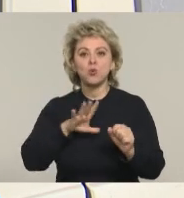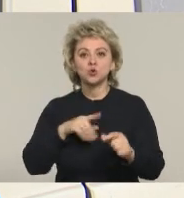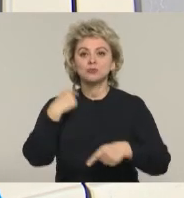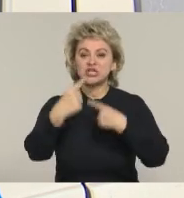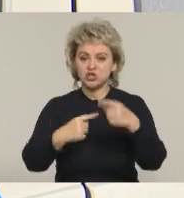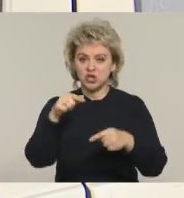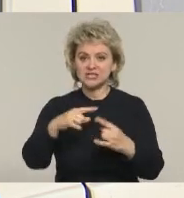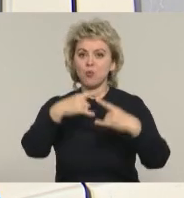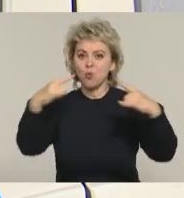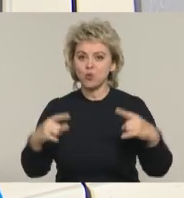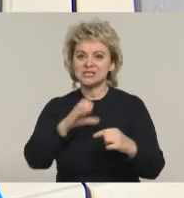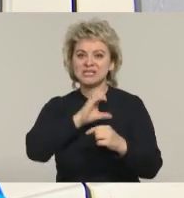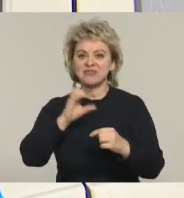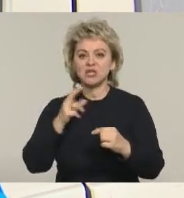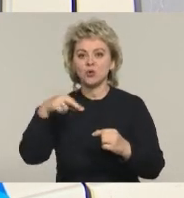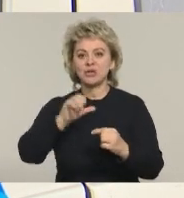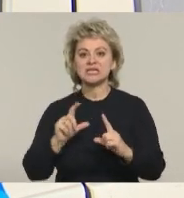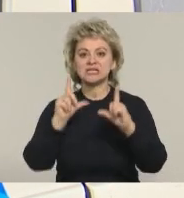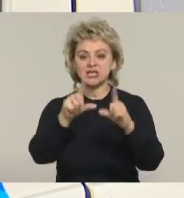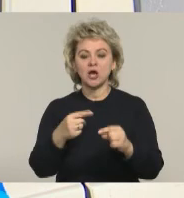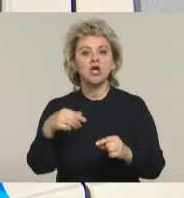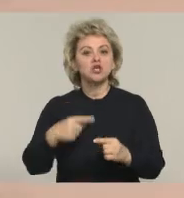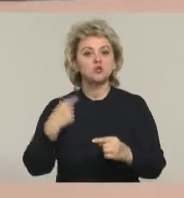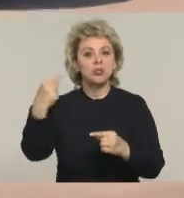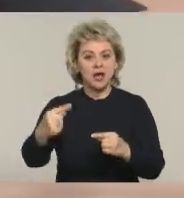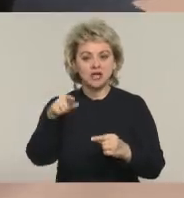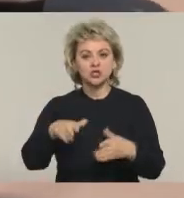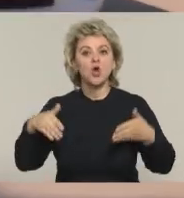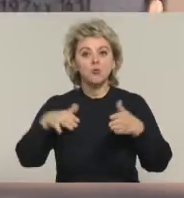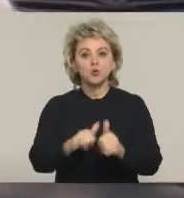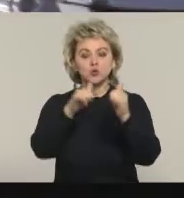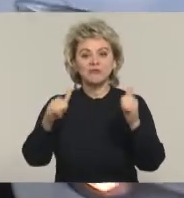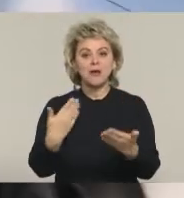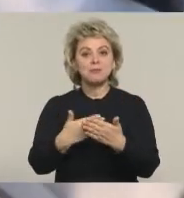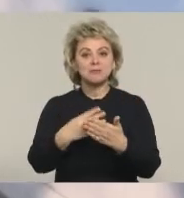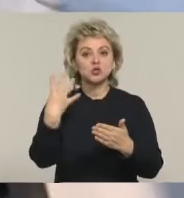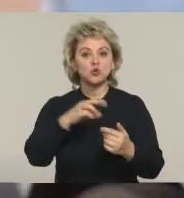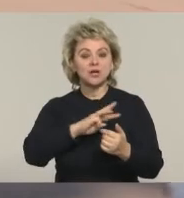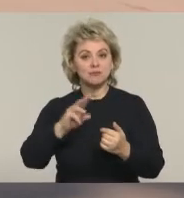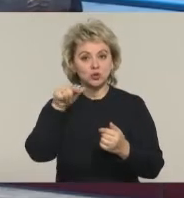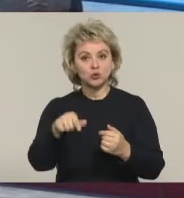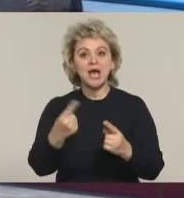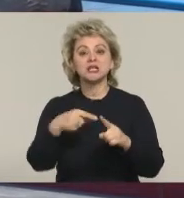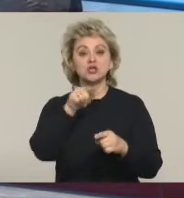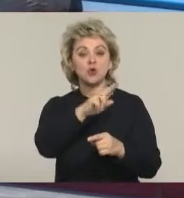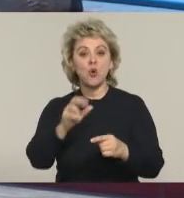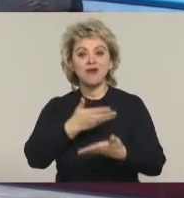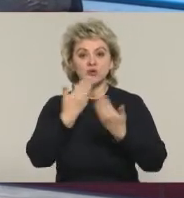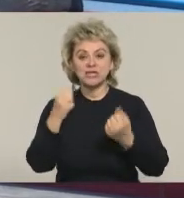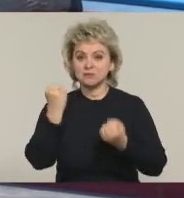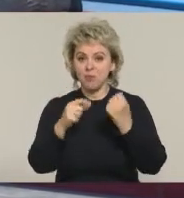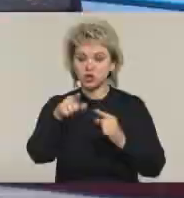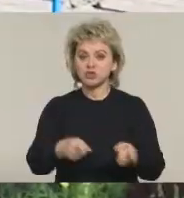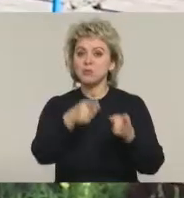через мост Северский Донец ехать, но это еще дальше. Путь увеличивается примерно на 40 минут. А для тех, у кого нет